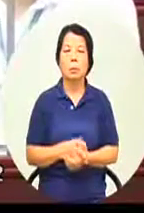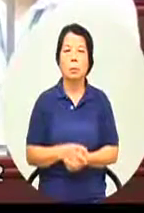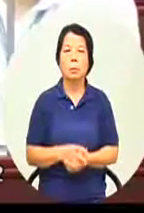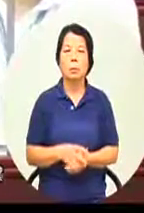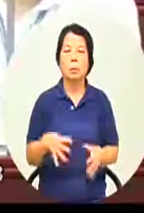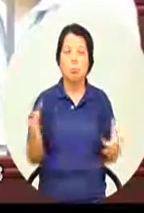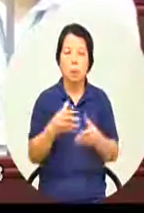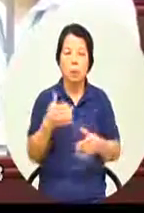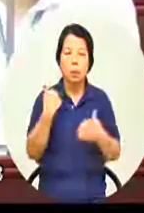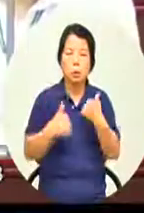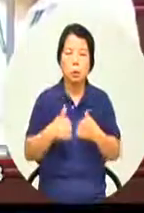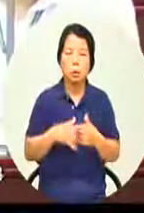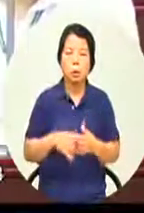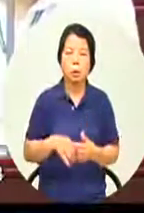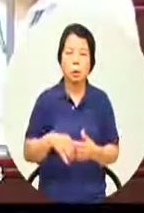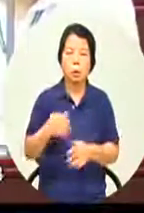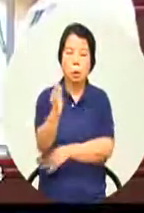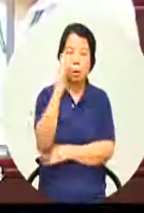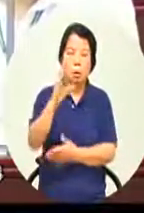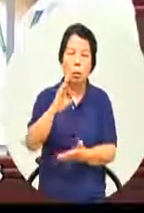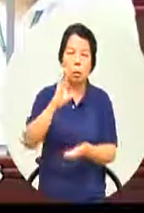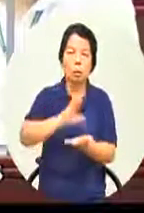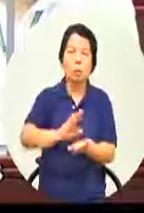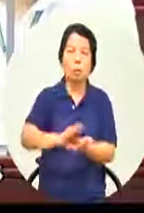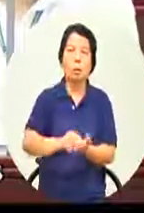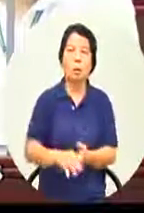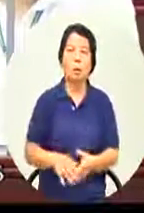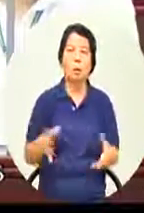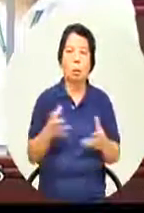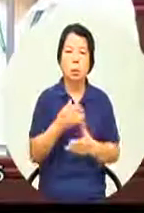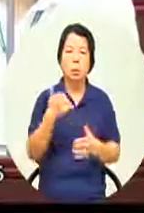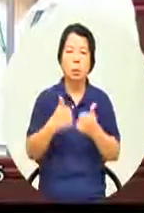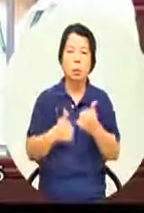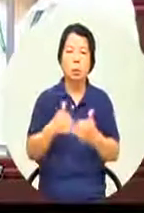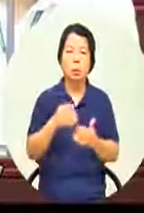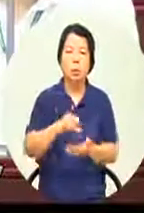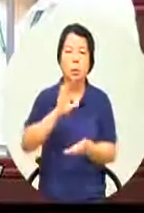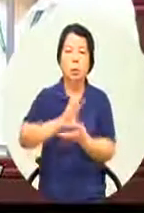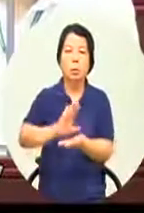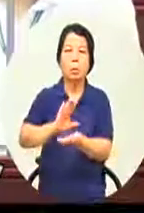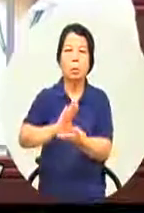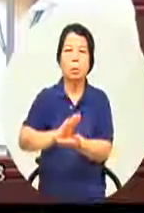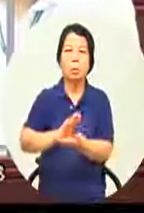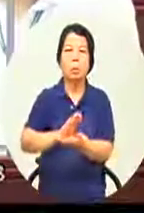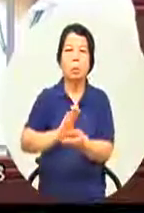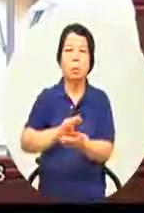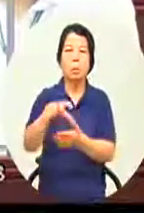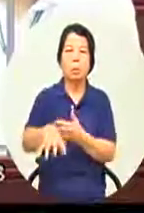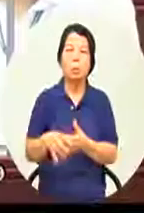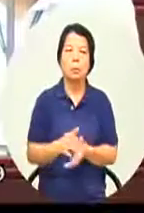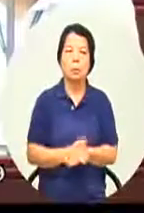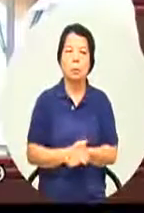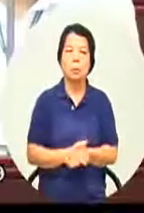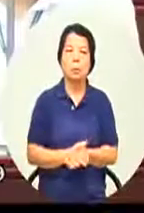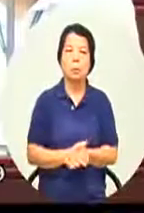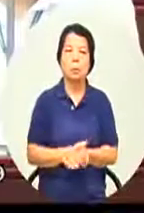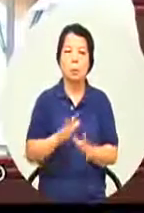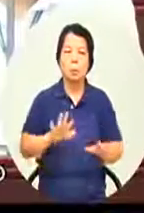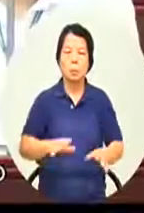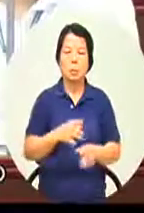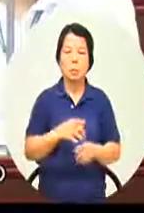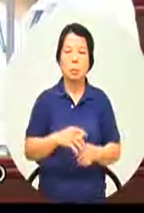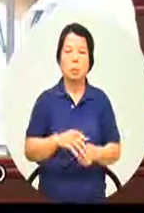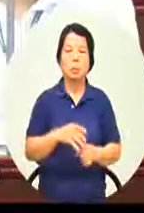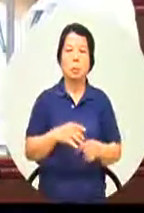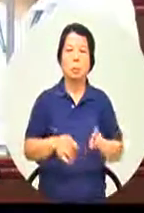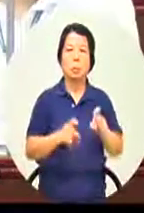我们预计就公有停车场沿线有同庆的公有停车场，那么预计呢，在今年的